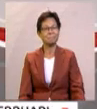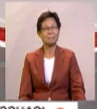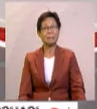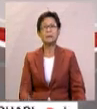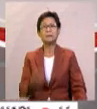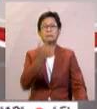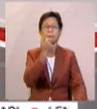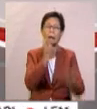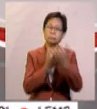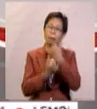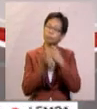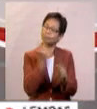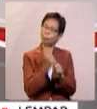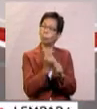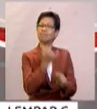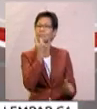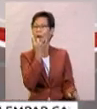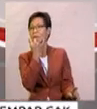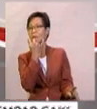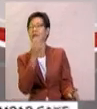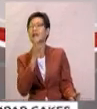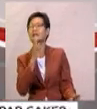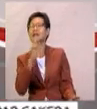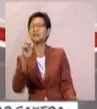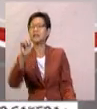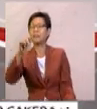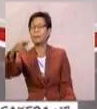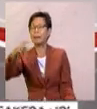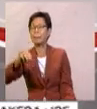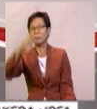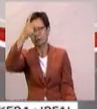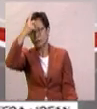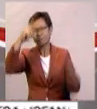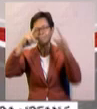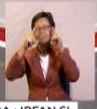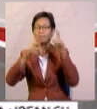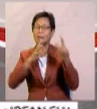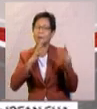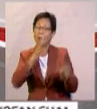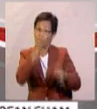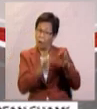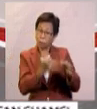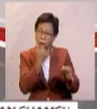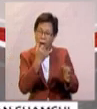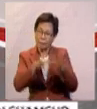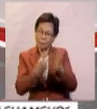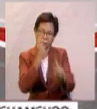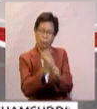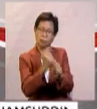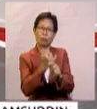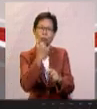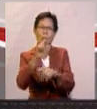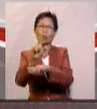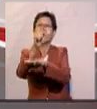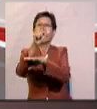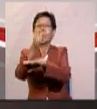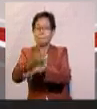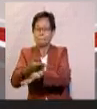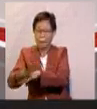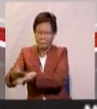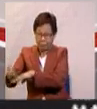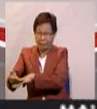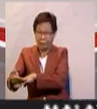Yang salah tetap salah. Itu tegas timbalan Perdana Menteri Datuk Seri Dr. Wan Azizah Wan Ismail berhubung penggunaan aset kerajaan